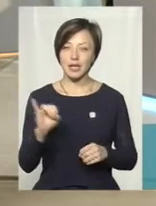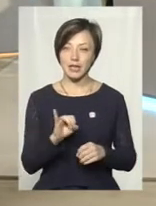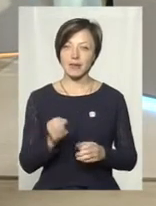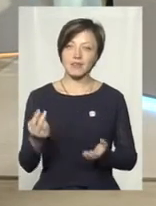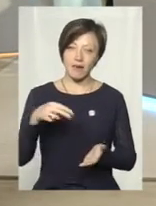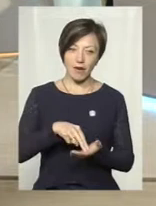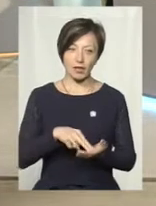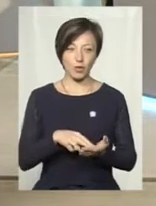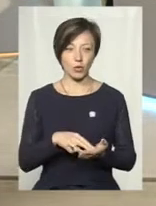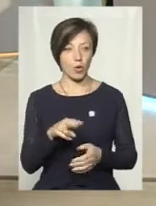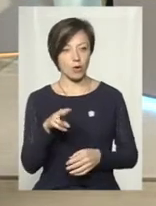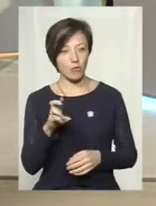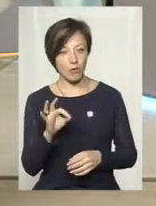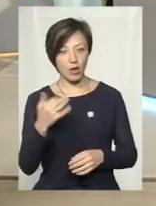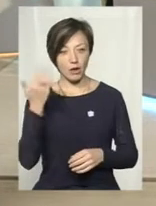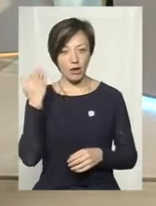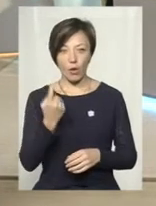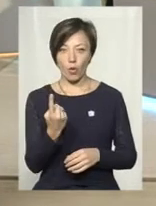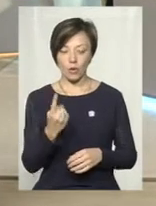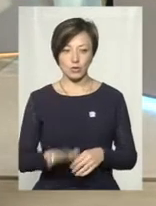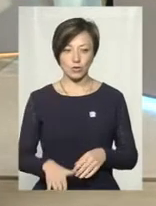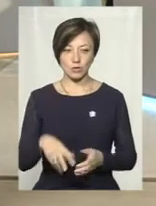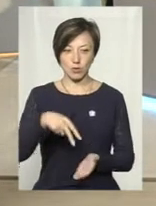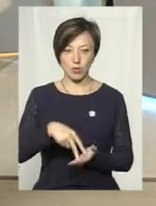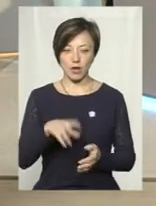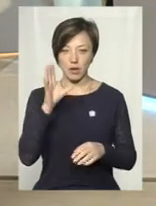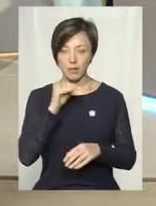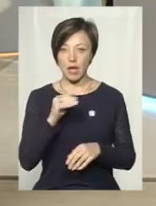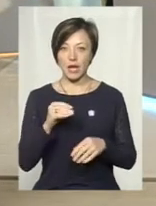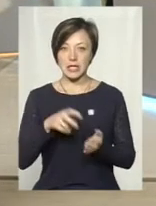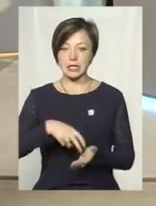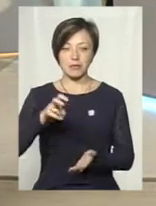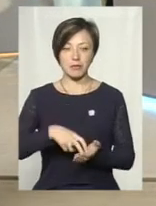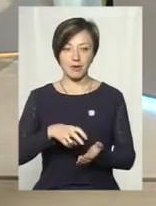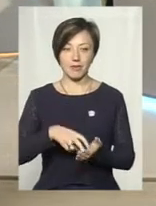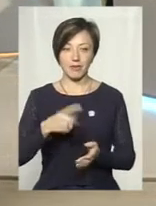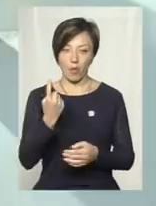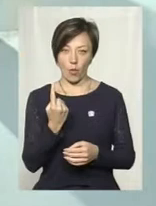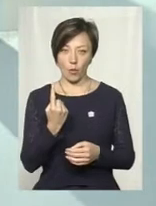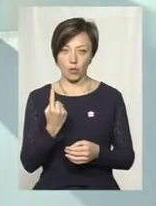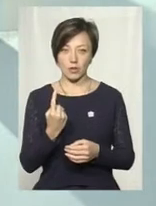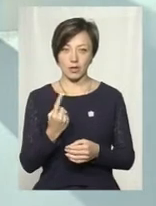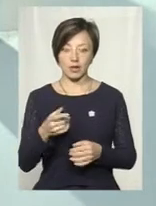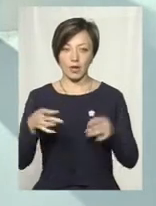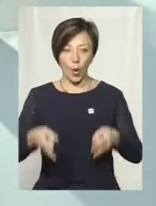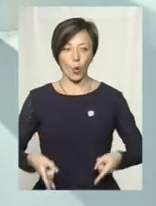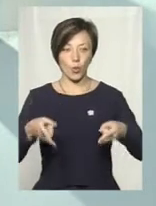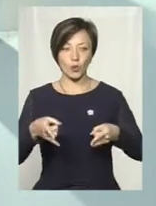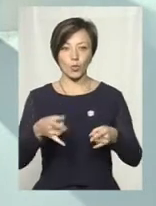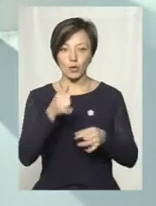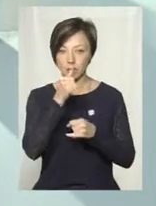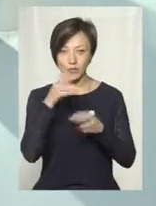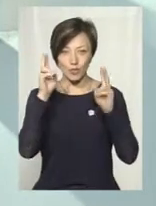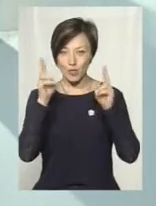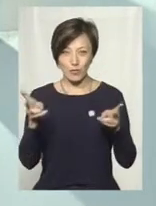вставай на ноги, тому що я тоді на одній нозі тільки стояв і стрибав. І на ходулях ходити не вмів,